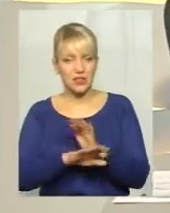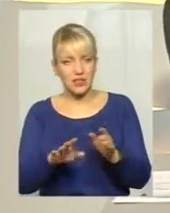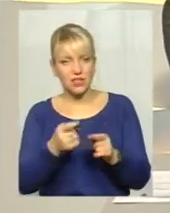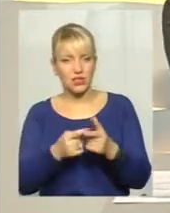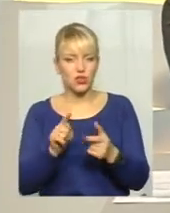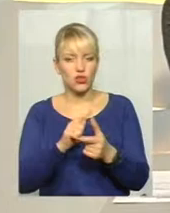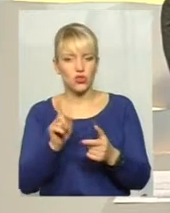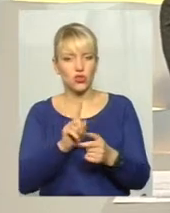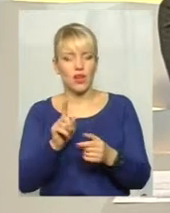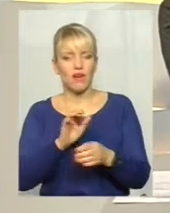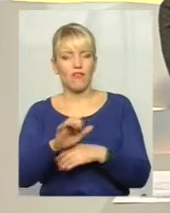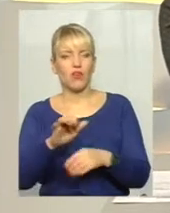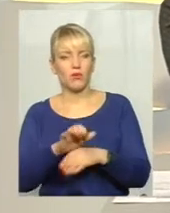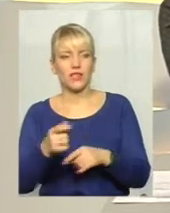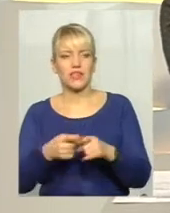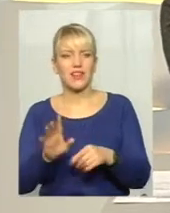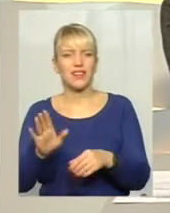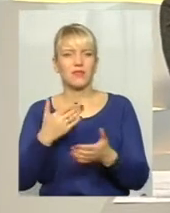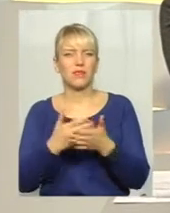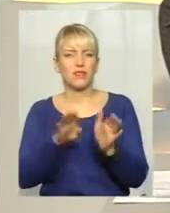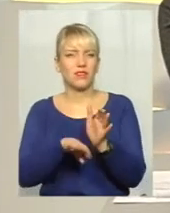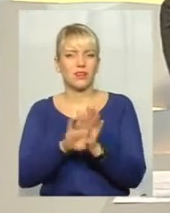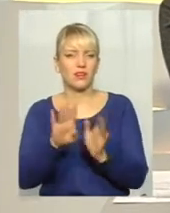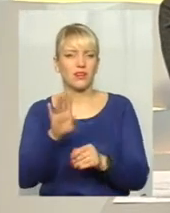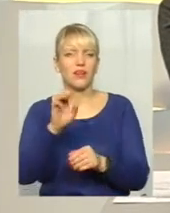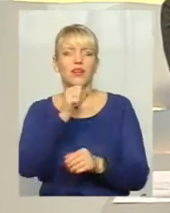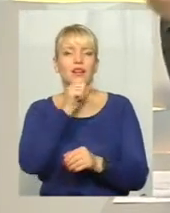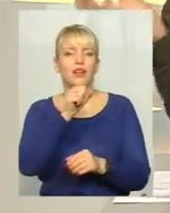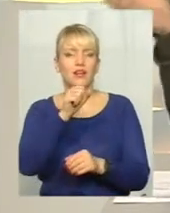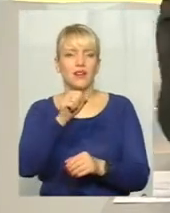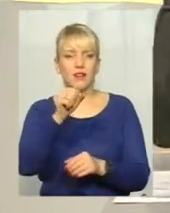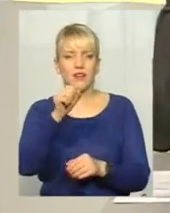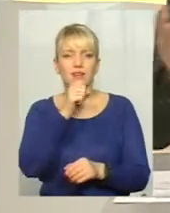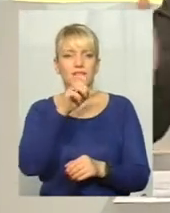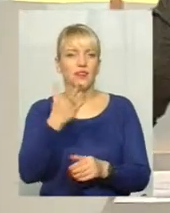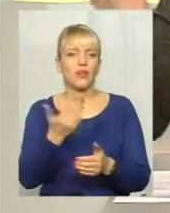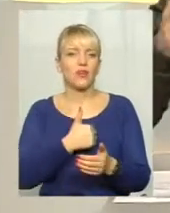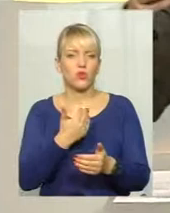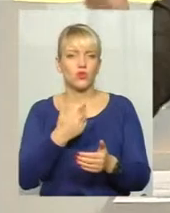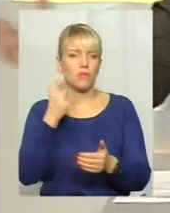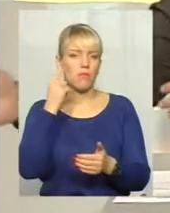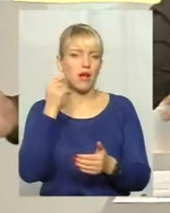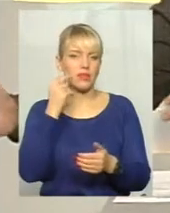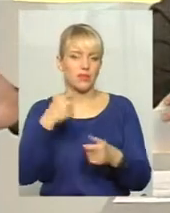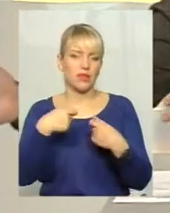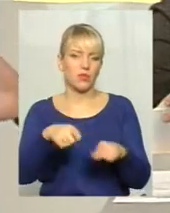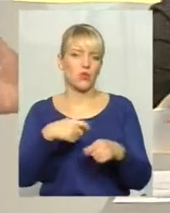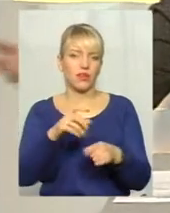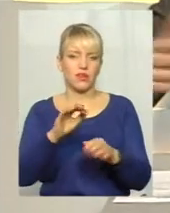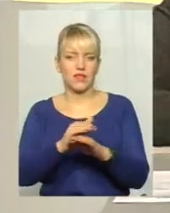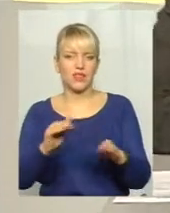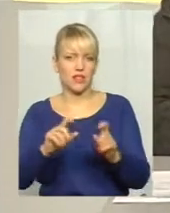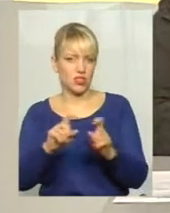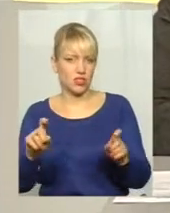потужні. Це не той дядько, який там має пасіку і хоче продати мед в дитячий садочок, там номер такий-то, там місті Хмельницькому,